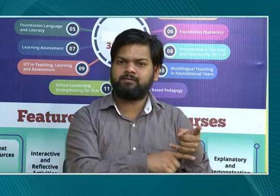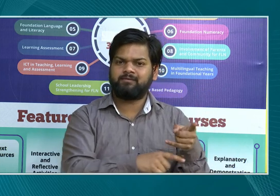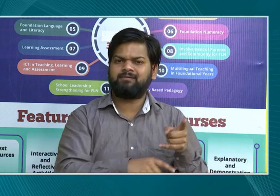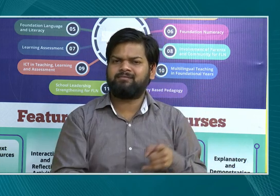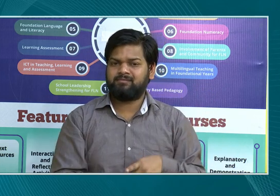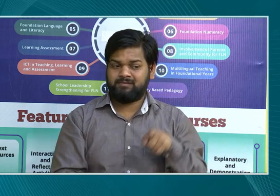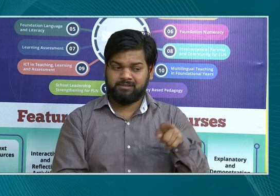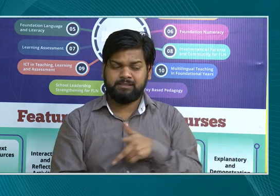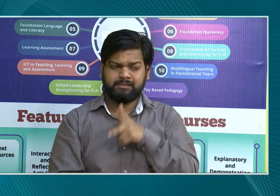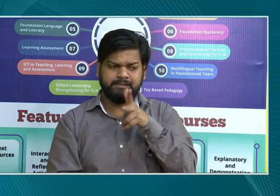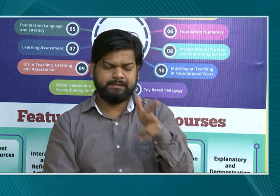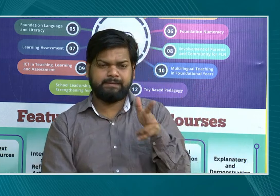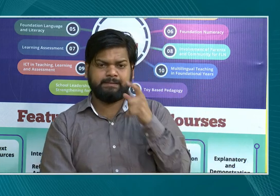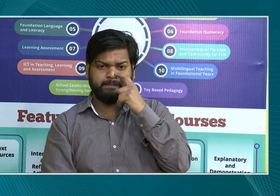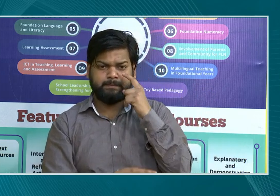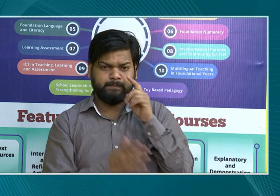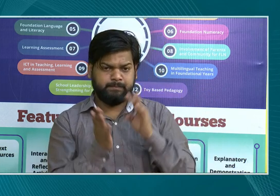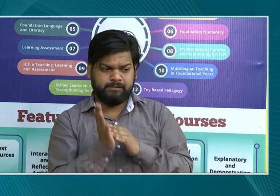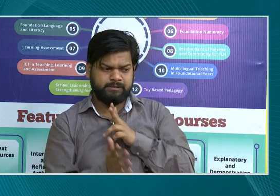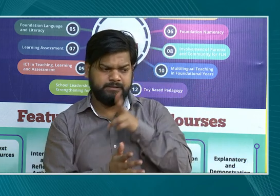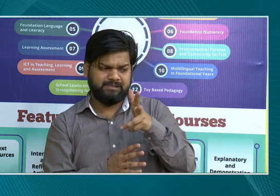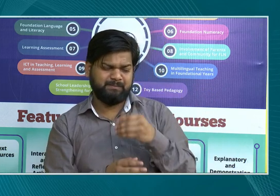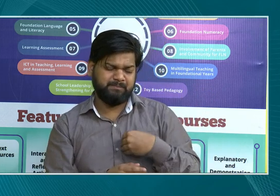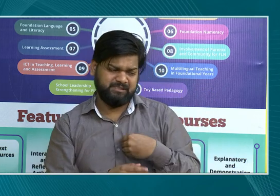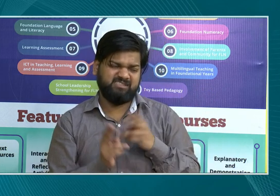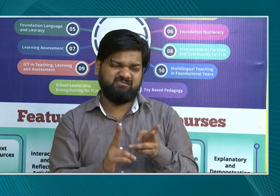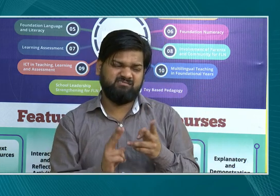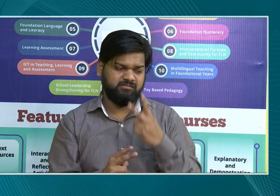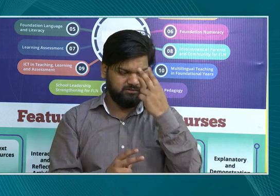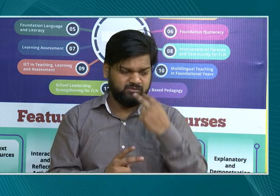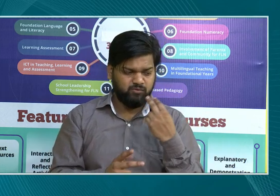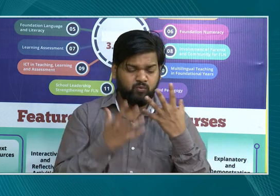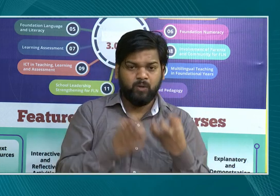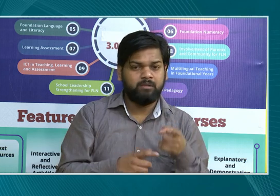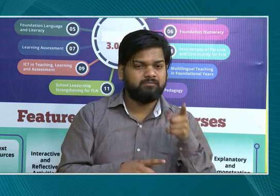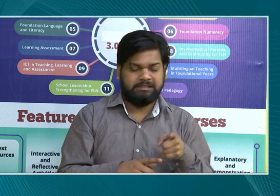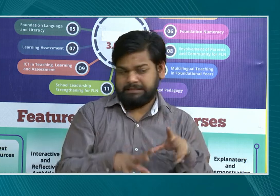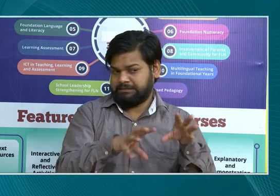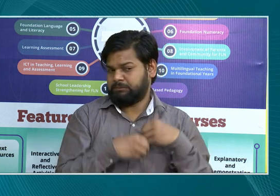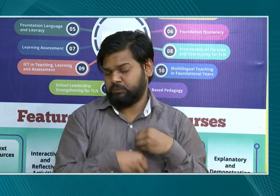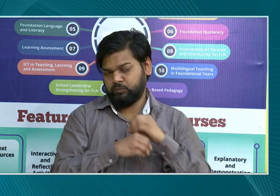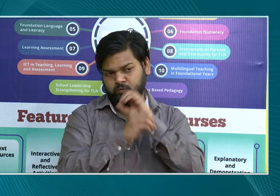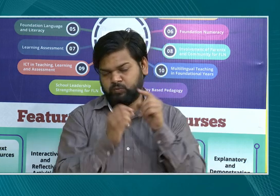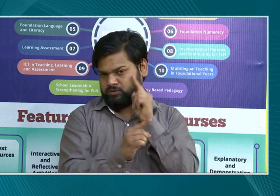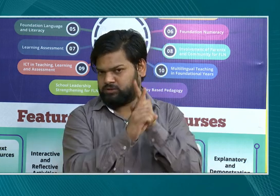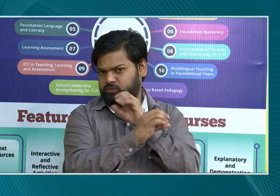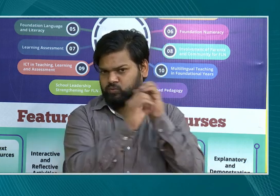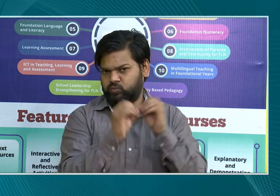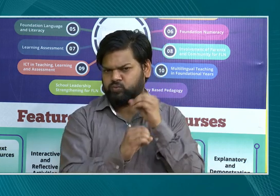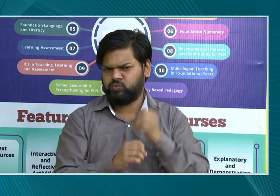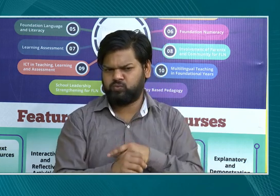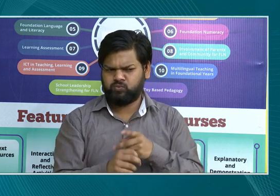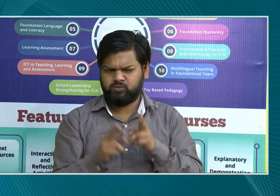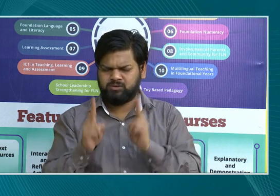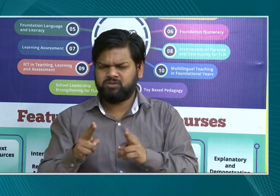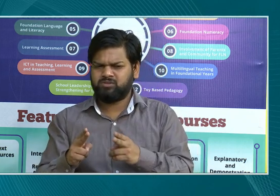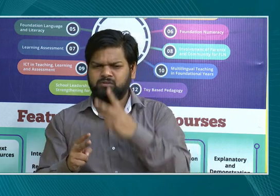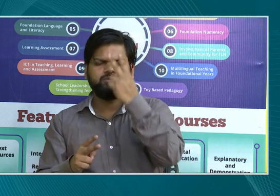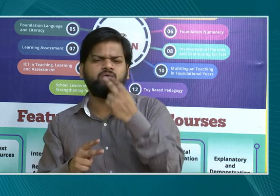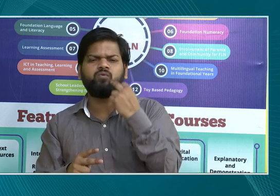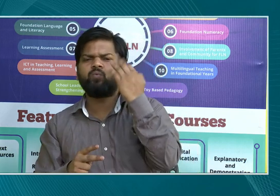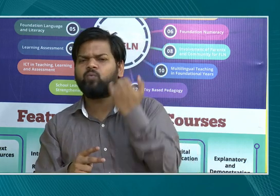प्रिया चीज अपने से बिछड़ जाती है तो उसकी याद में व्यक्ति या जो भी हो वह अपने आंसू बहा लेटा है तो उसके अंदर